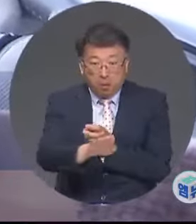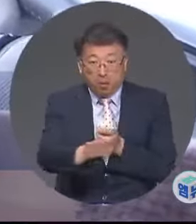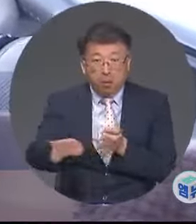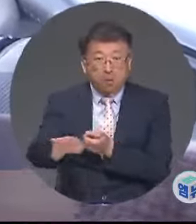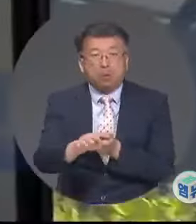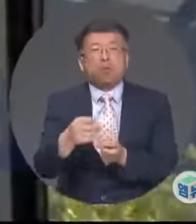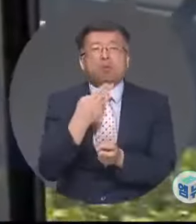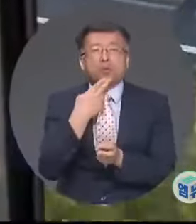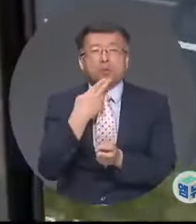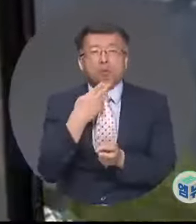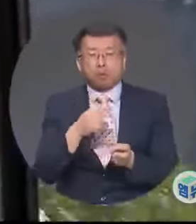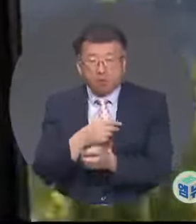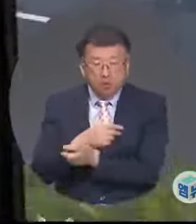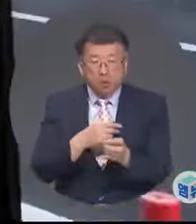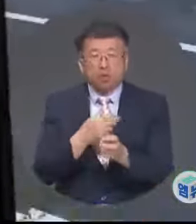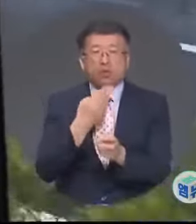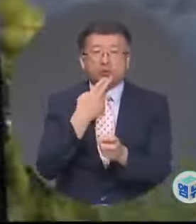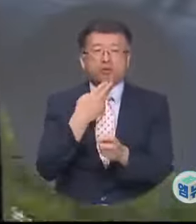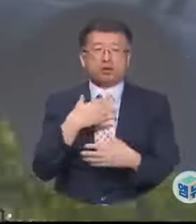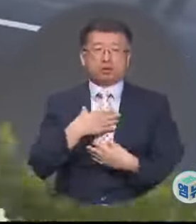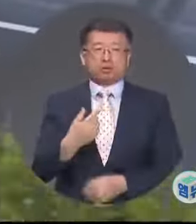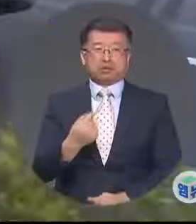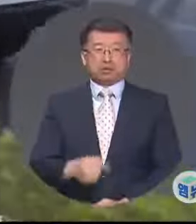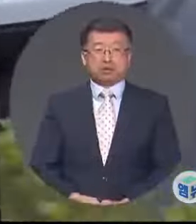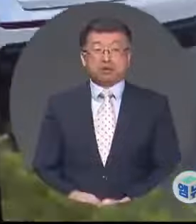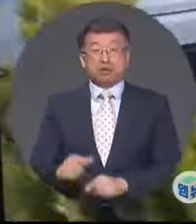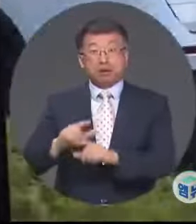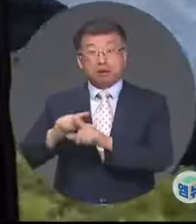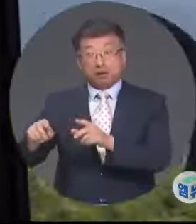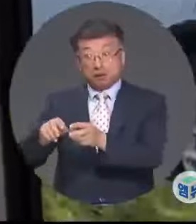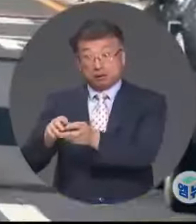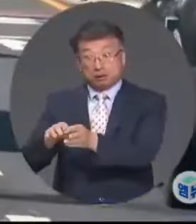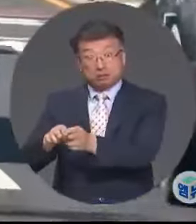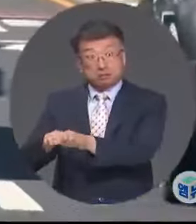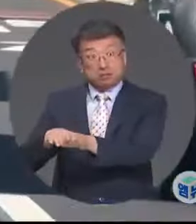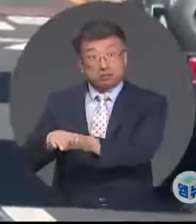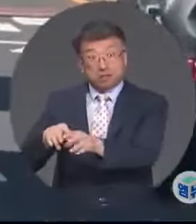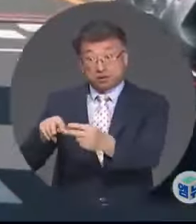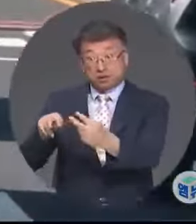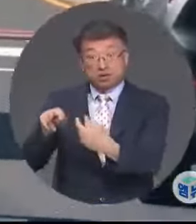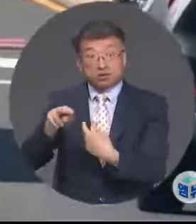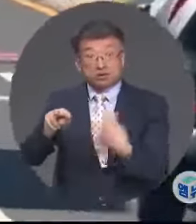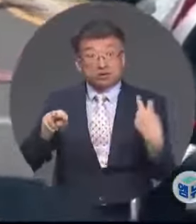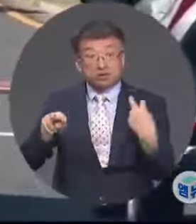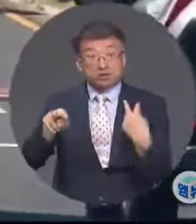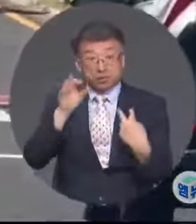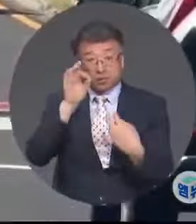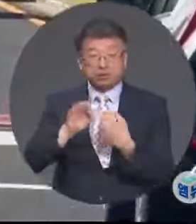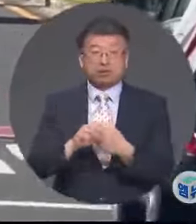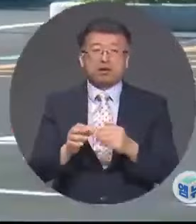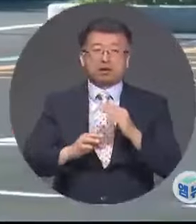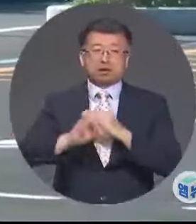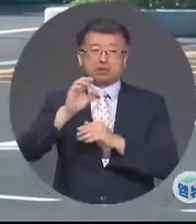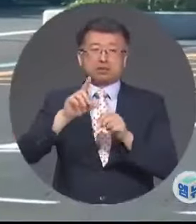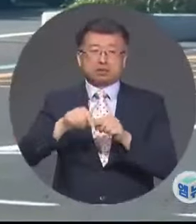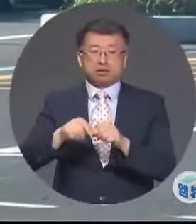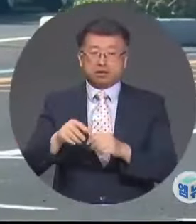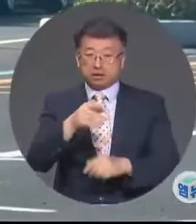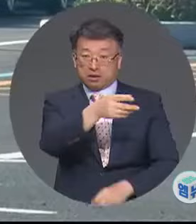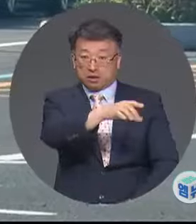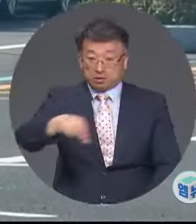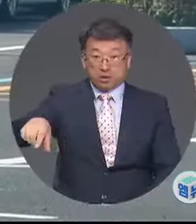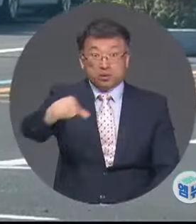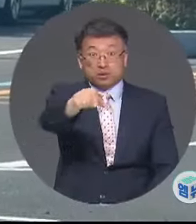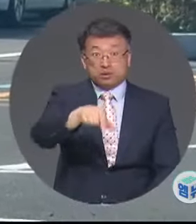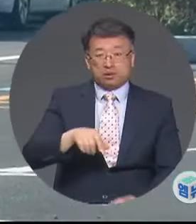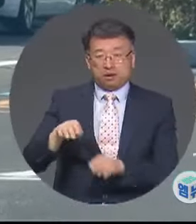좀 안전한 것 같습니다. 같은 시간대 원위대로 일반 차로 사정도 살펴봤습니다. 출근길에 나선 차량들이 교차로마다